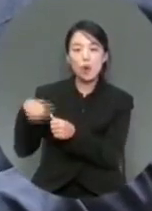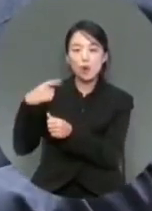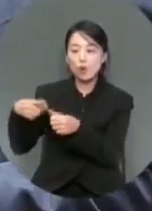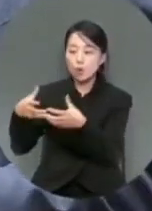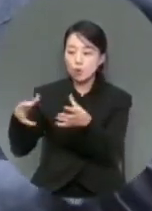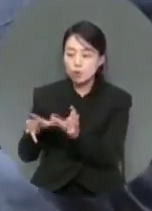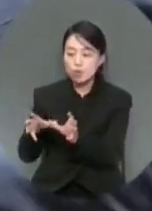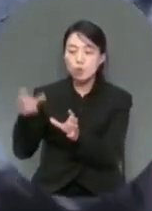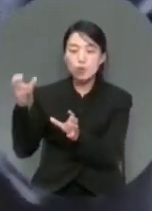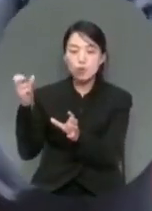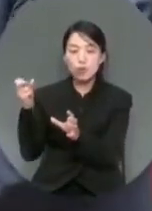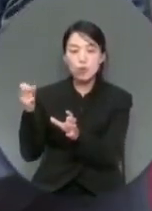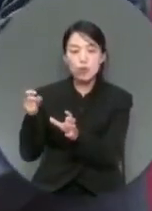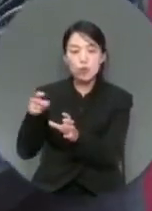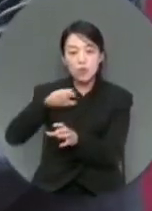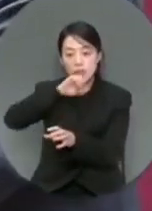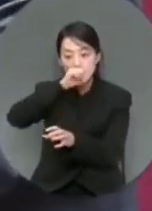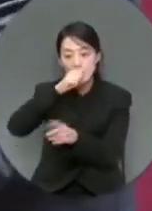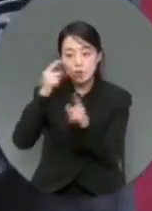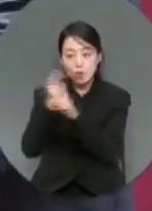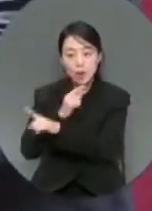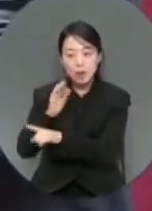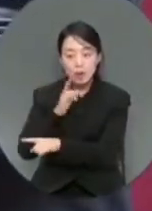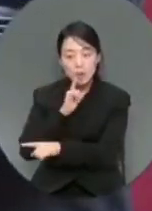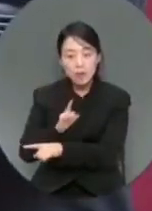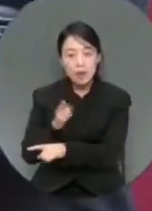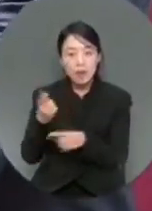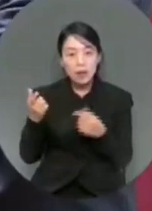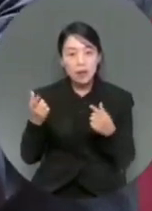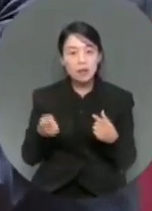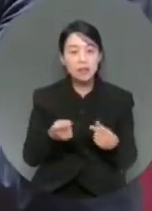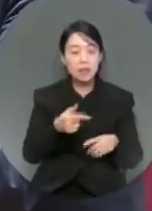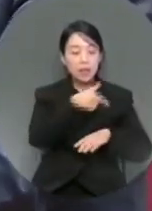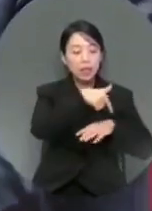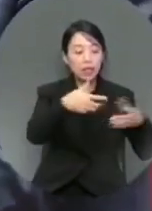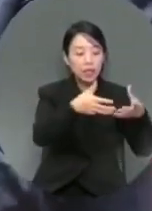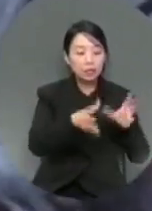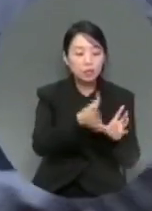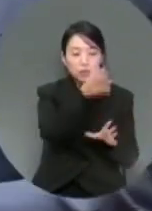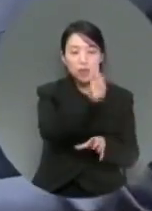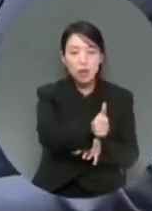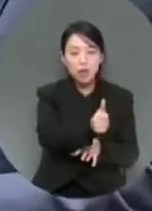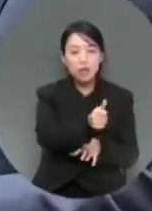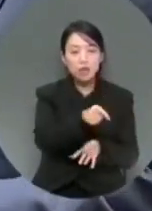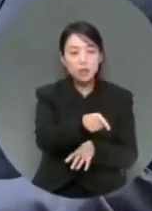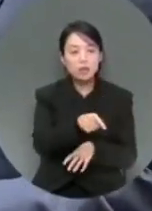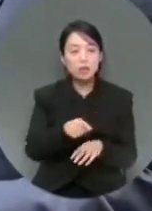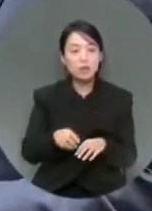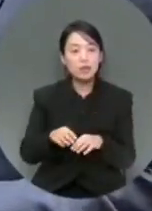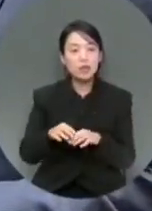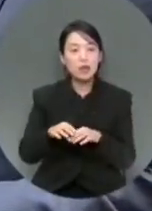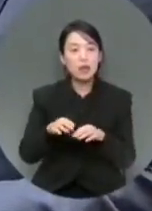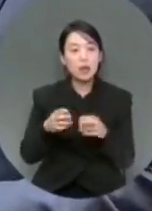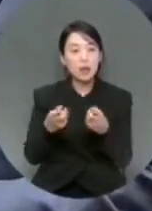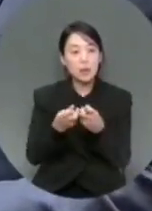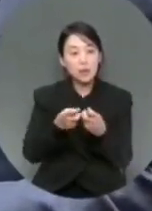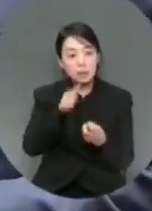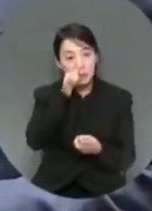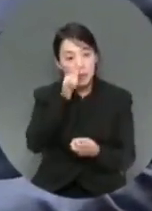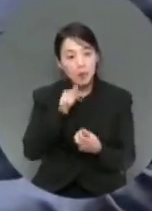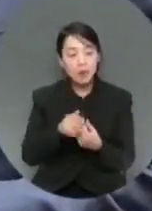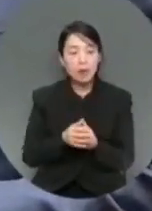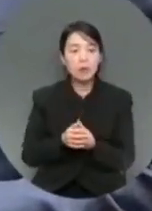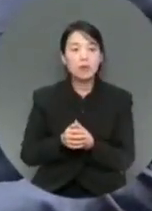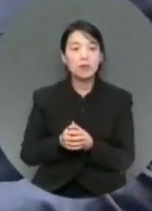뭔가 새로 세워야 된다 이런 얘기인데 거기에 대해서 기재부 장관께서는 뭐 대책을 있나요? 지금 이번에